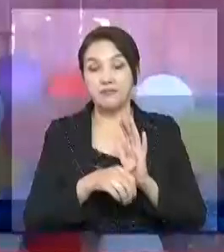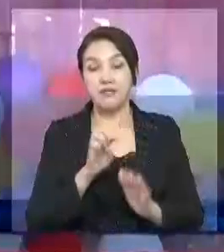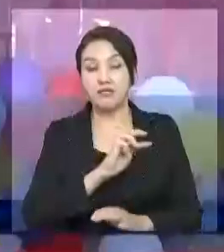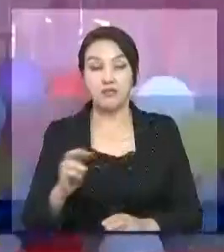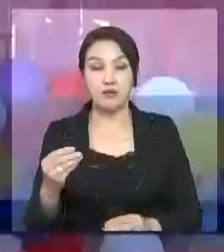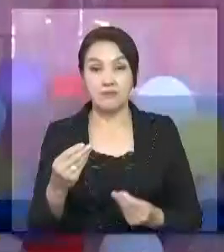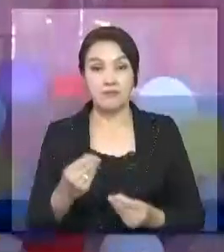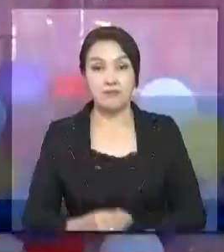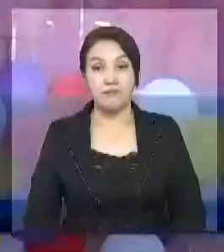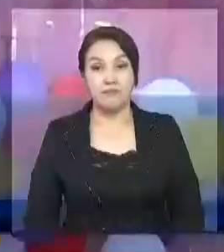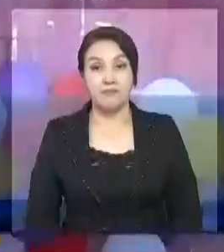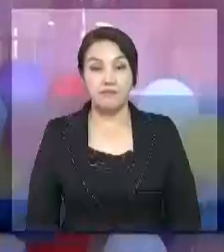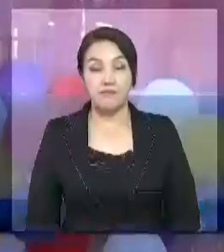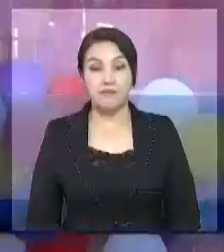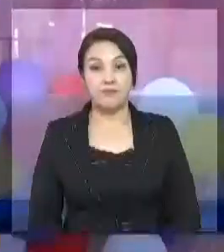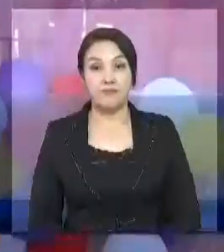миллионов тенге.